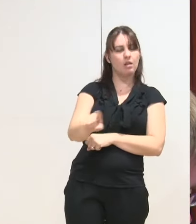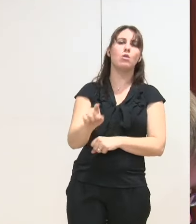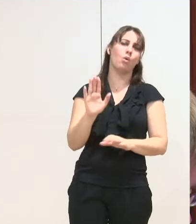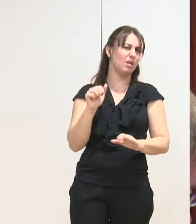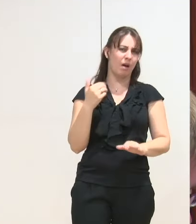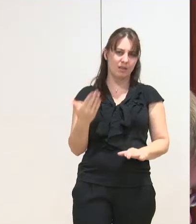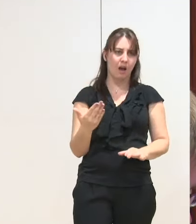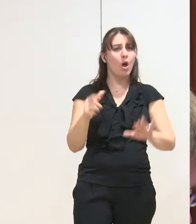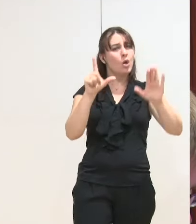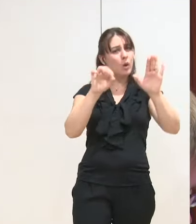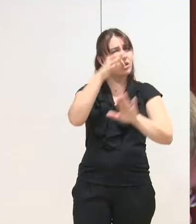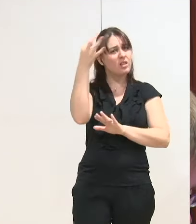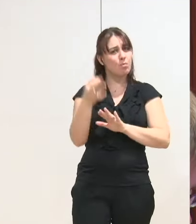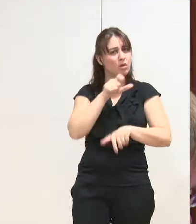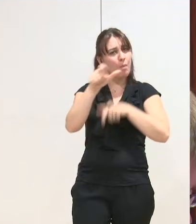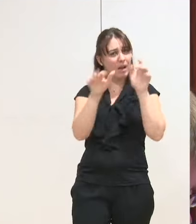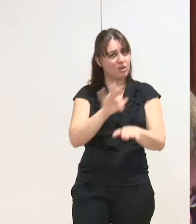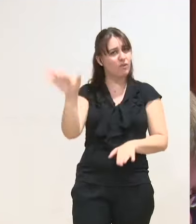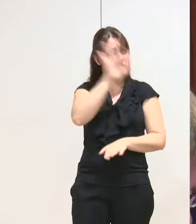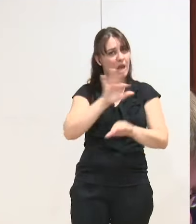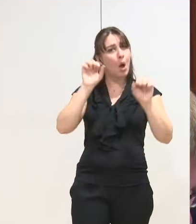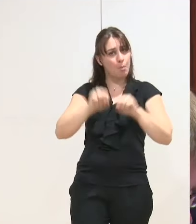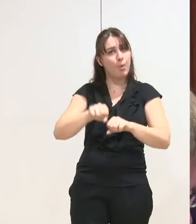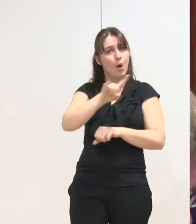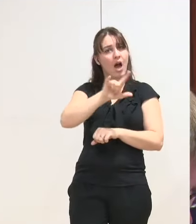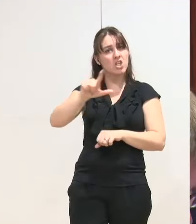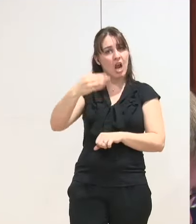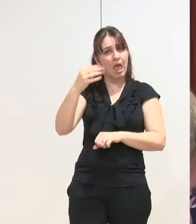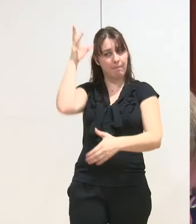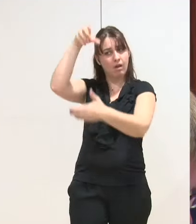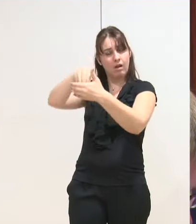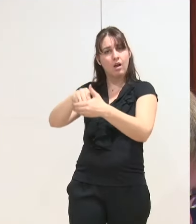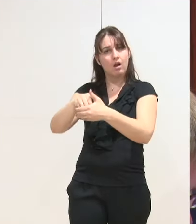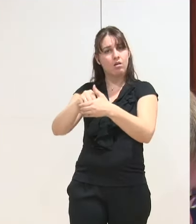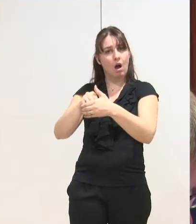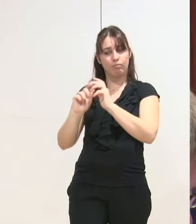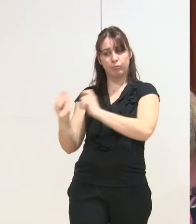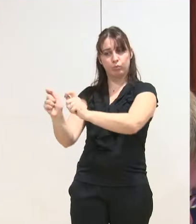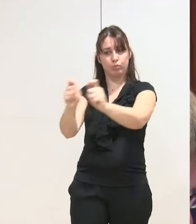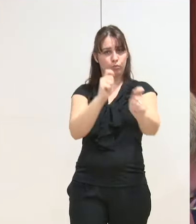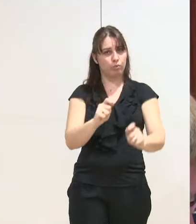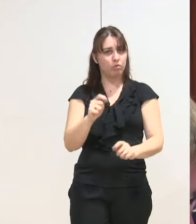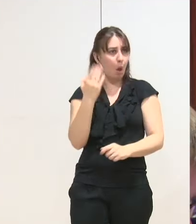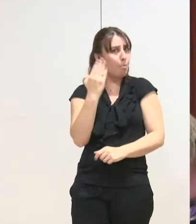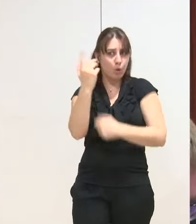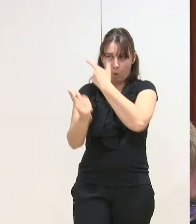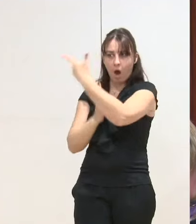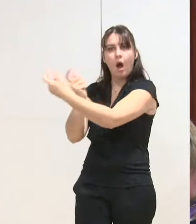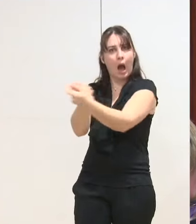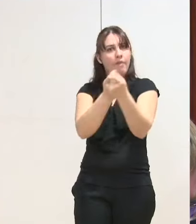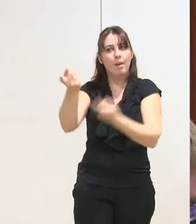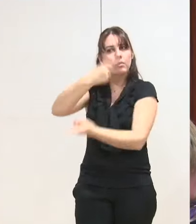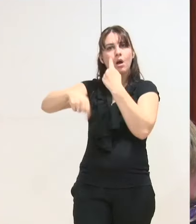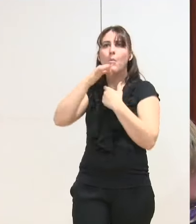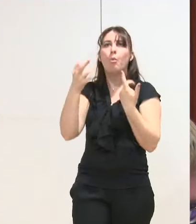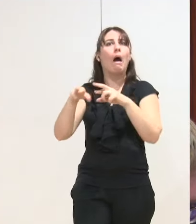% des Français sont éligibles à ces logements et qu'il faut bien répondre là aussi à cette demande enfin et